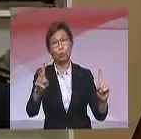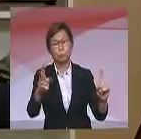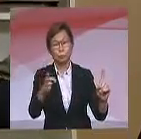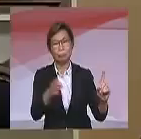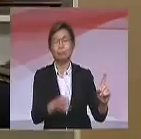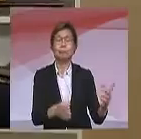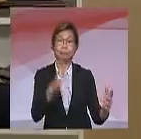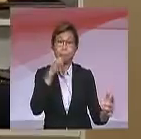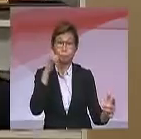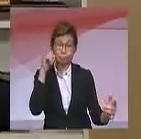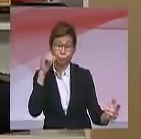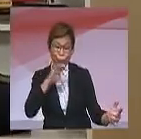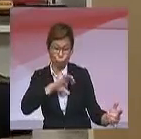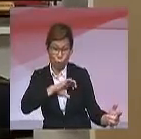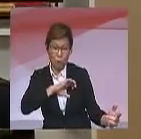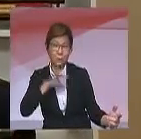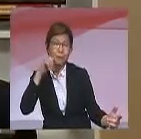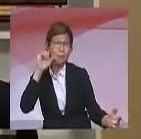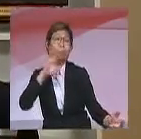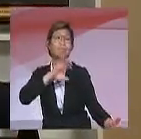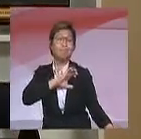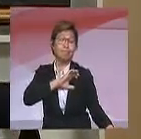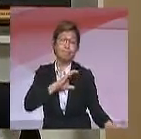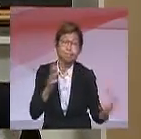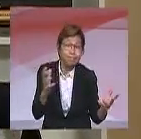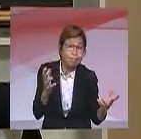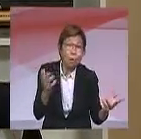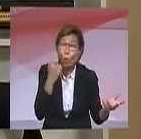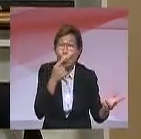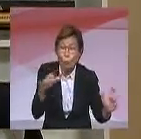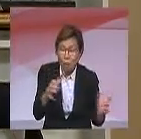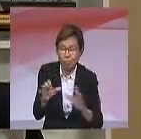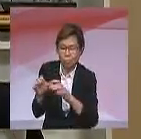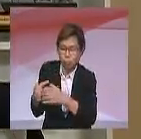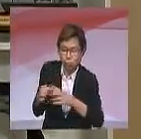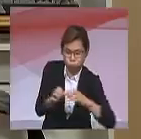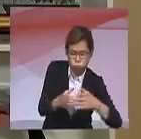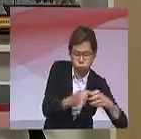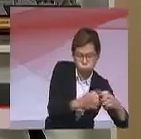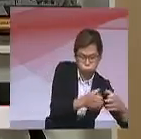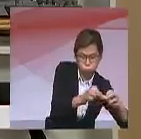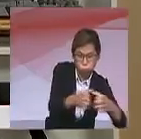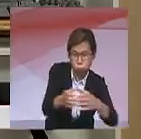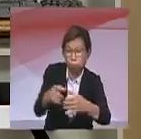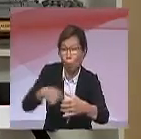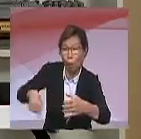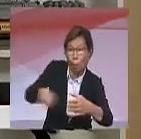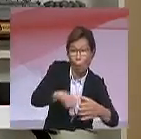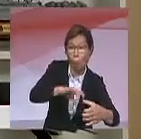Semalam pihak Polis Diraja Malaysia melalui Task Force Operasi Pematuhan yang